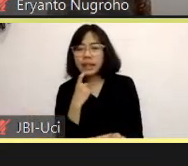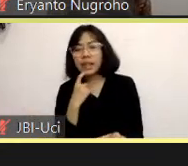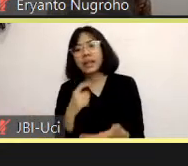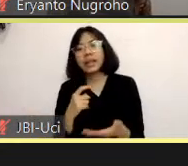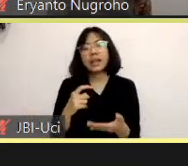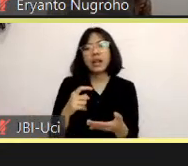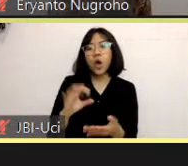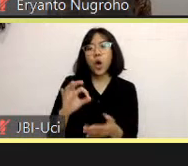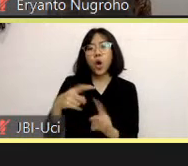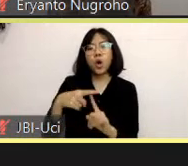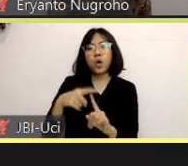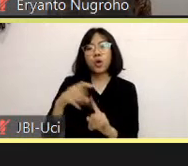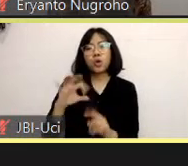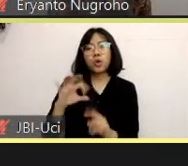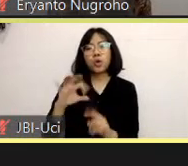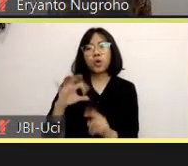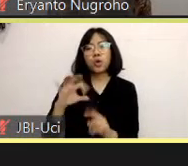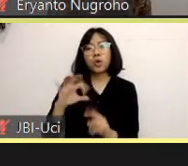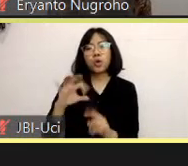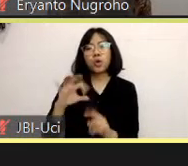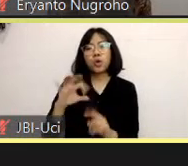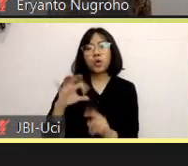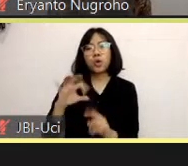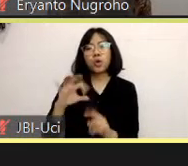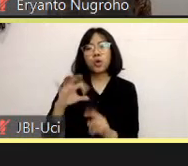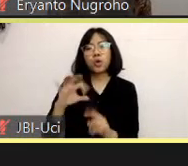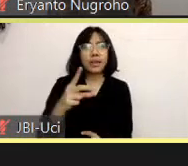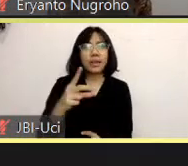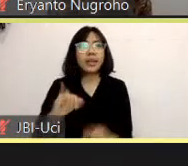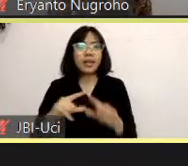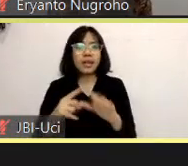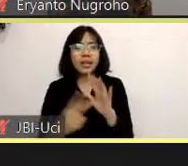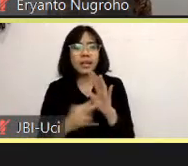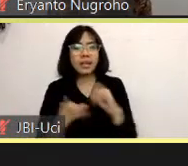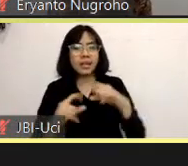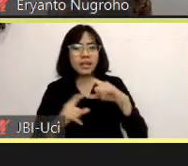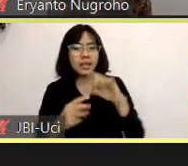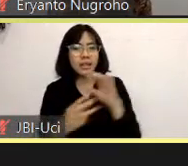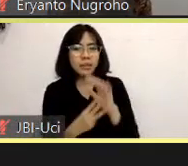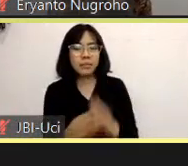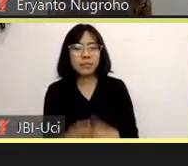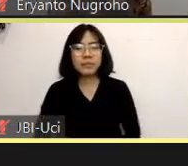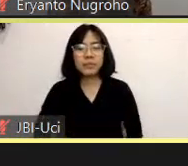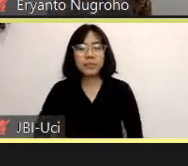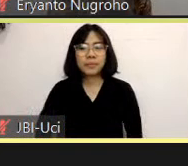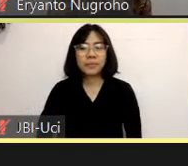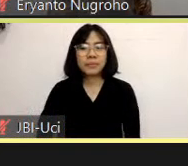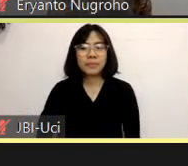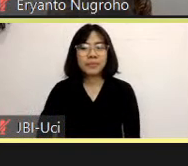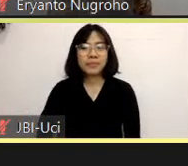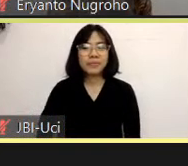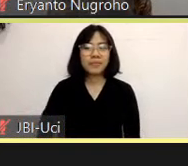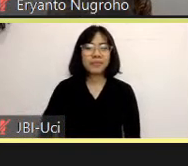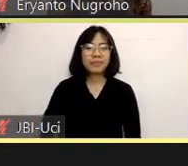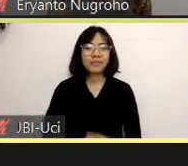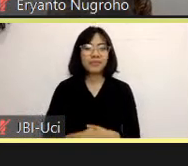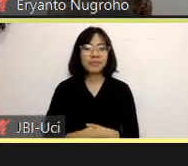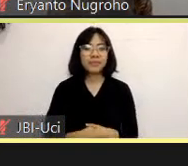neo-authoritarianisme. Ya, mungkin ini istilah yang tepat. Biar aman dulu ya.